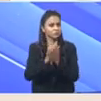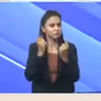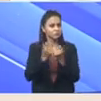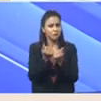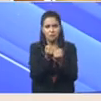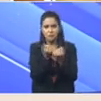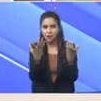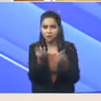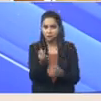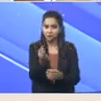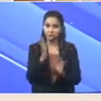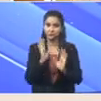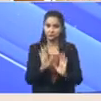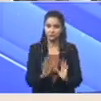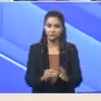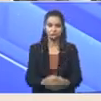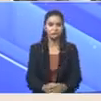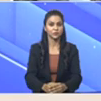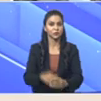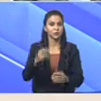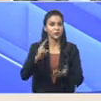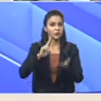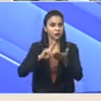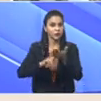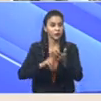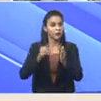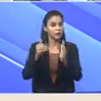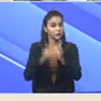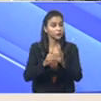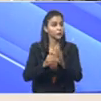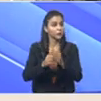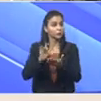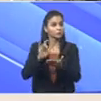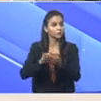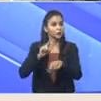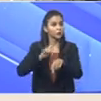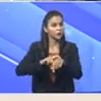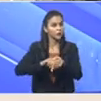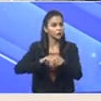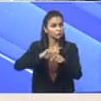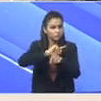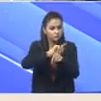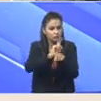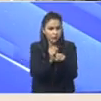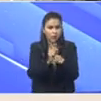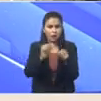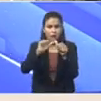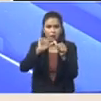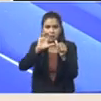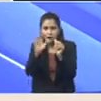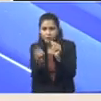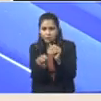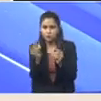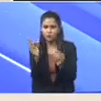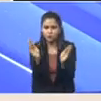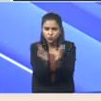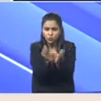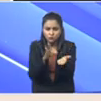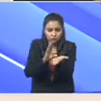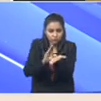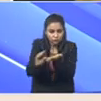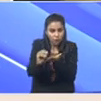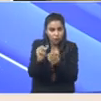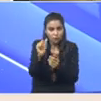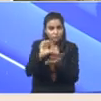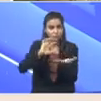कुछ खास हुआ था। न्यूयॉर्क के टाइम्स स्क्वायर से अफ्रीका के छोटे से गांव तक विश्व